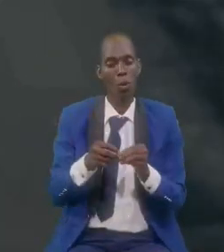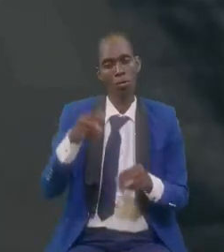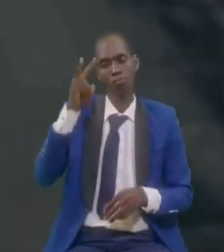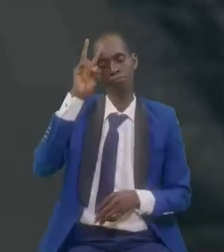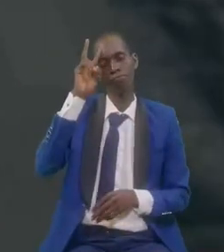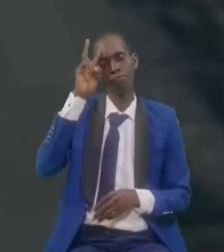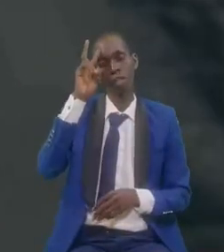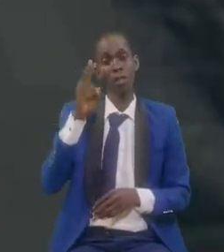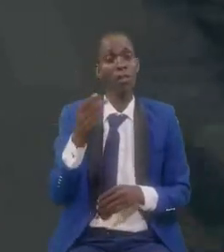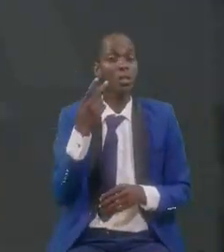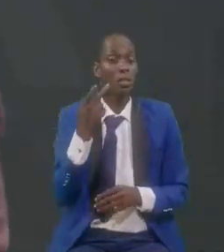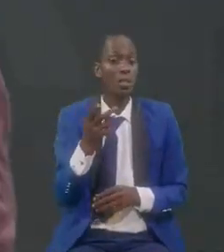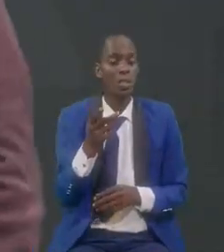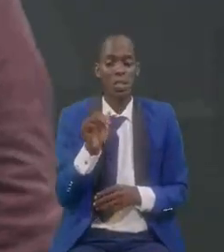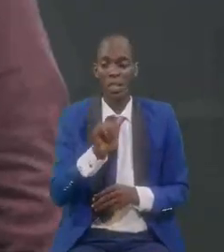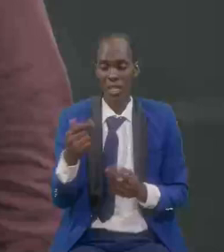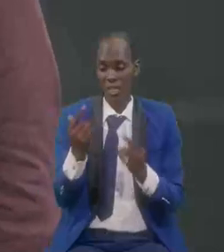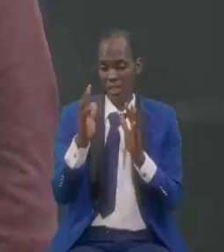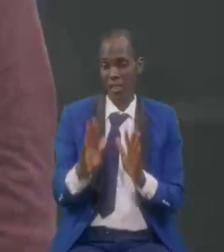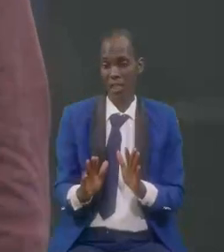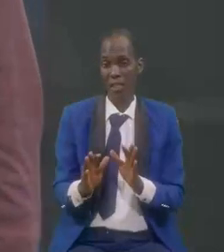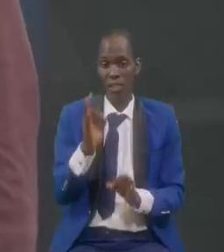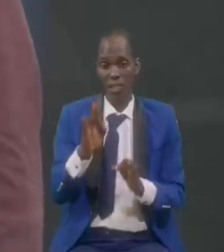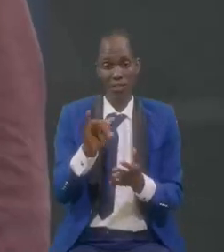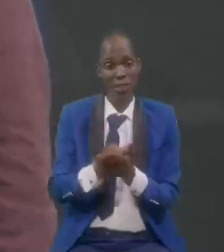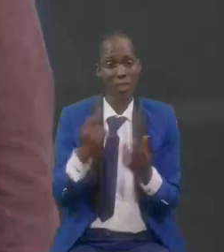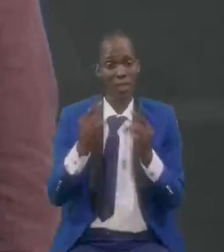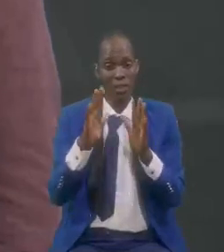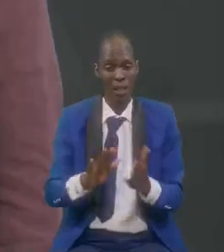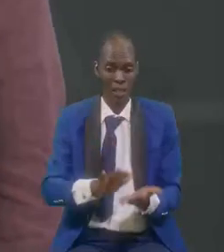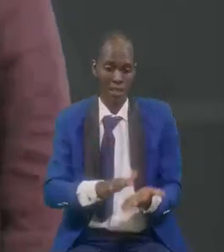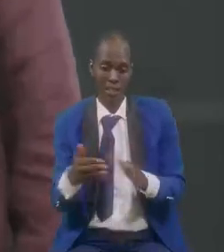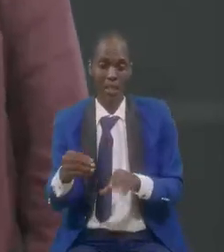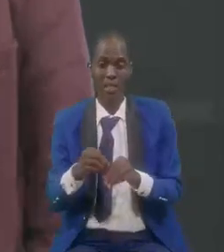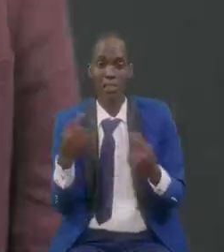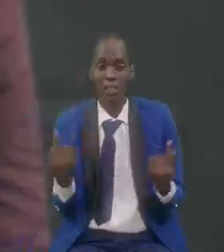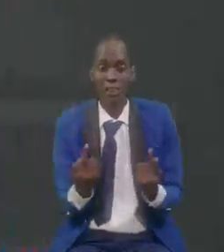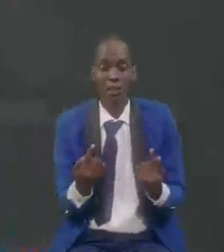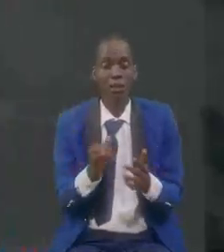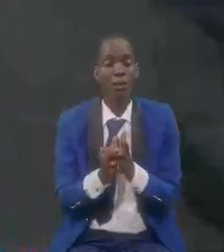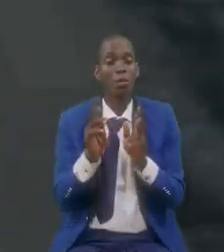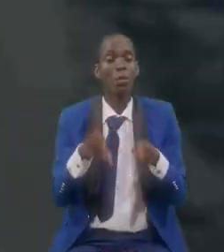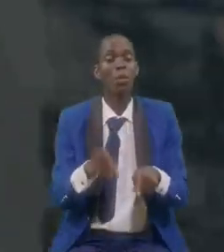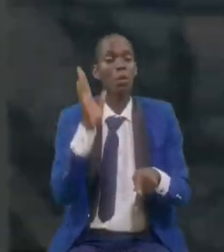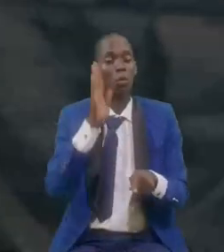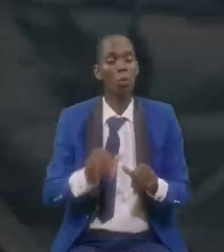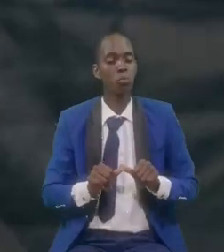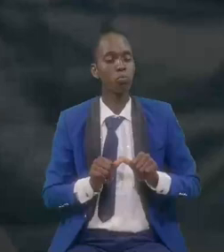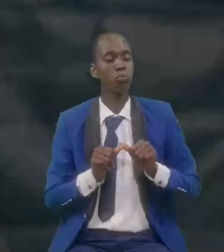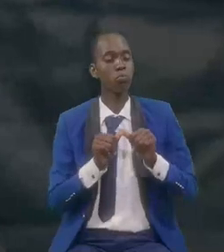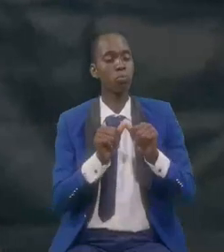sais que le pécheur, s'il meurt dans le péché, il passera sa vie